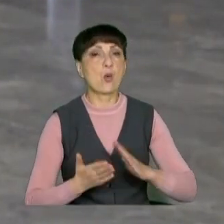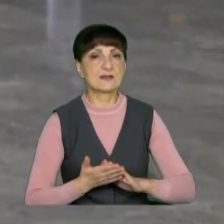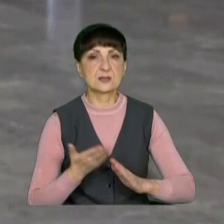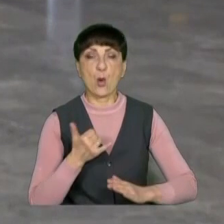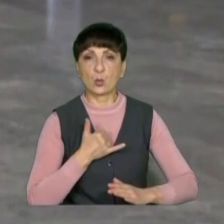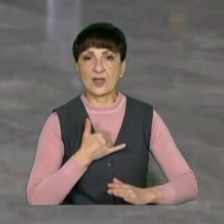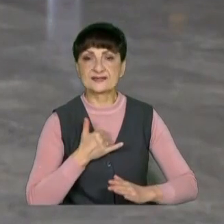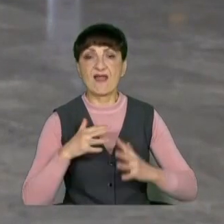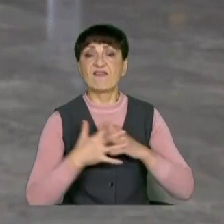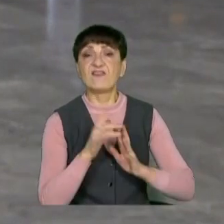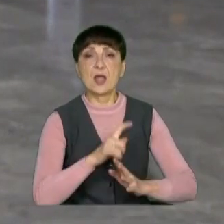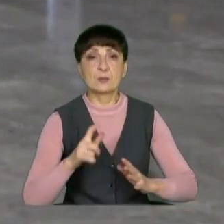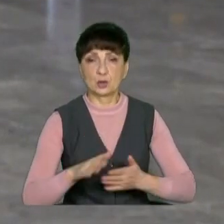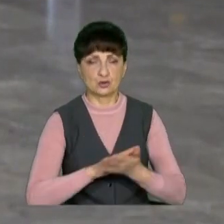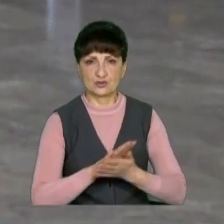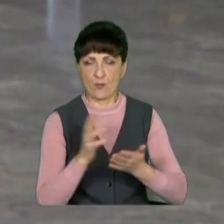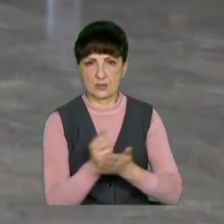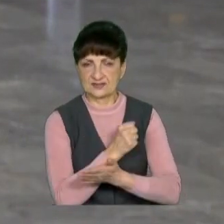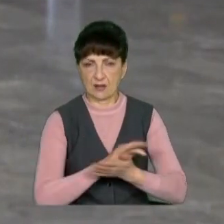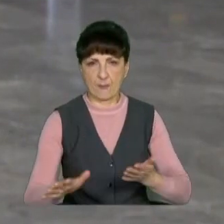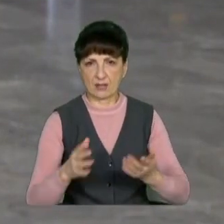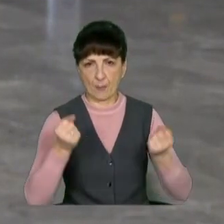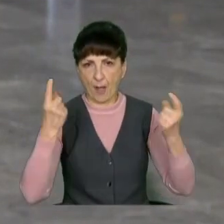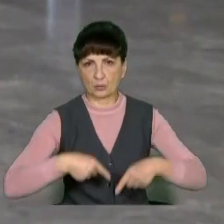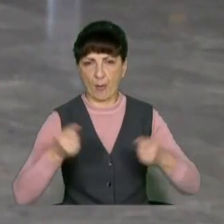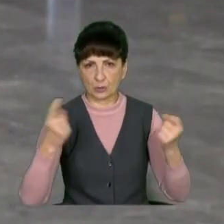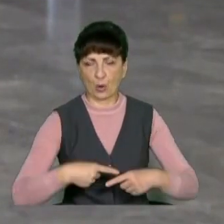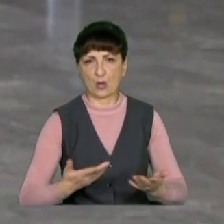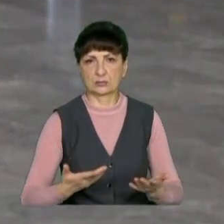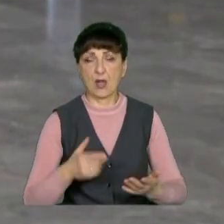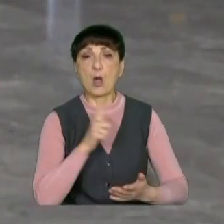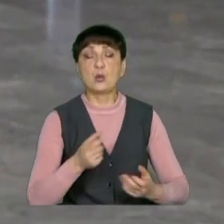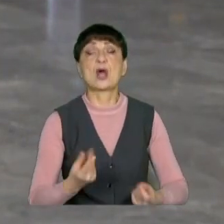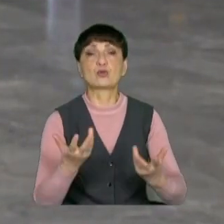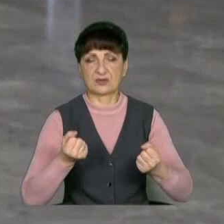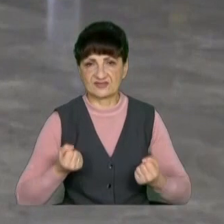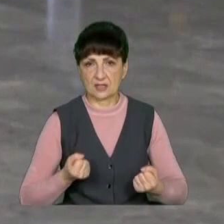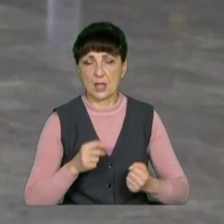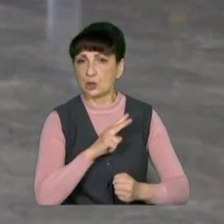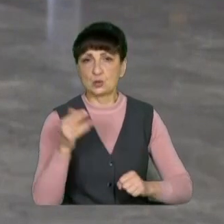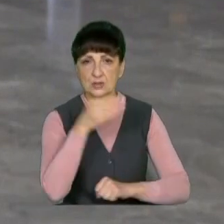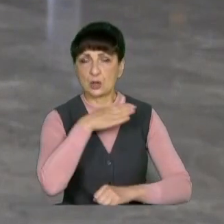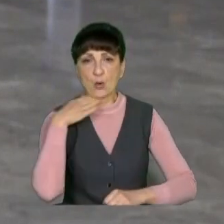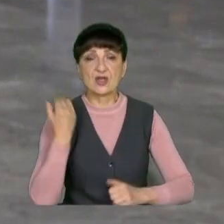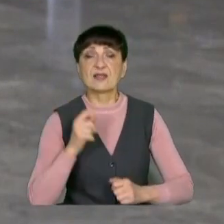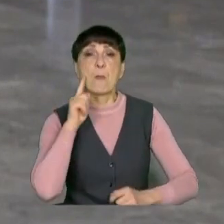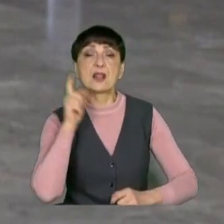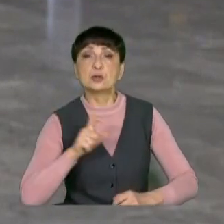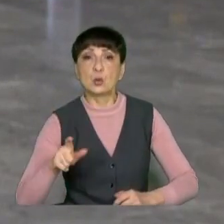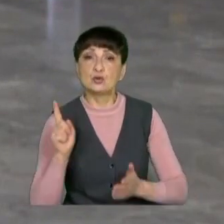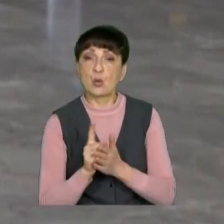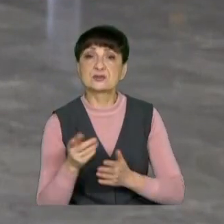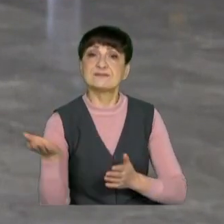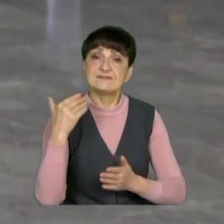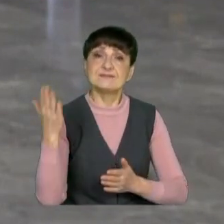у нас фермеры ничего не зарабатывают, а банкротятся. Кадры откуда взяться? Кадры – это молодые кадры, это молодые люди. Их